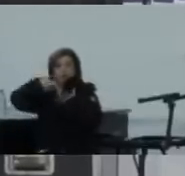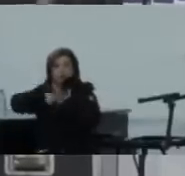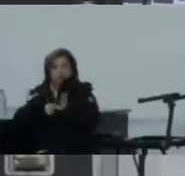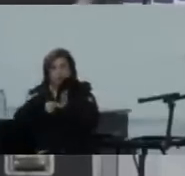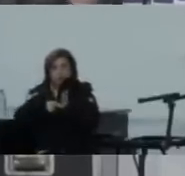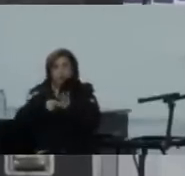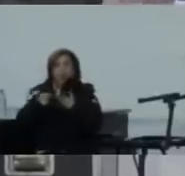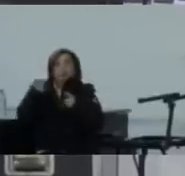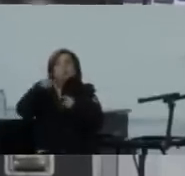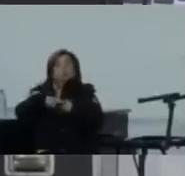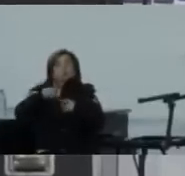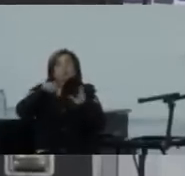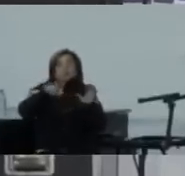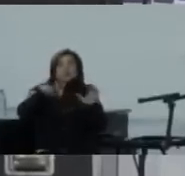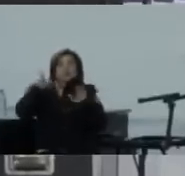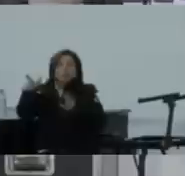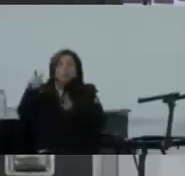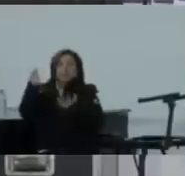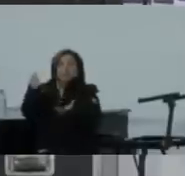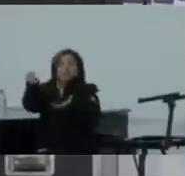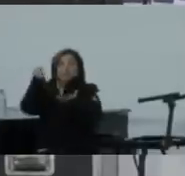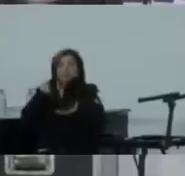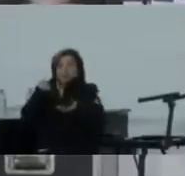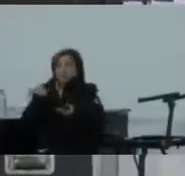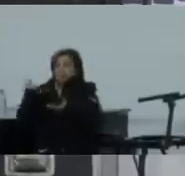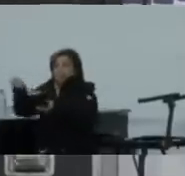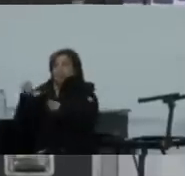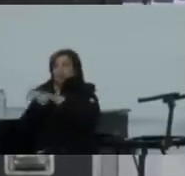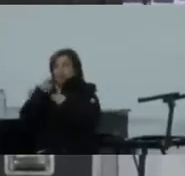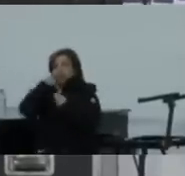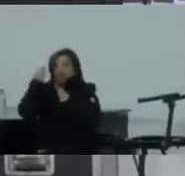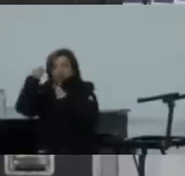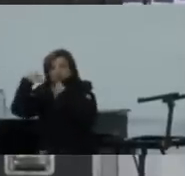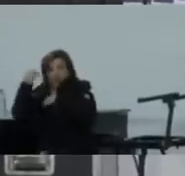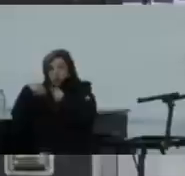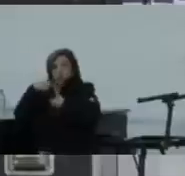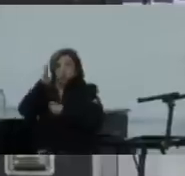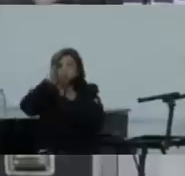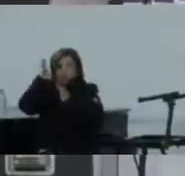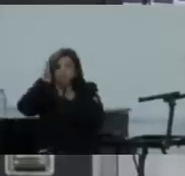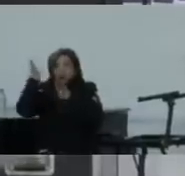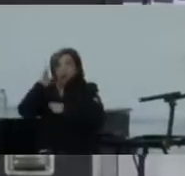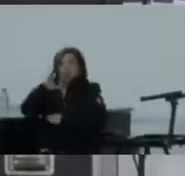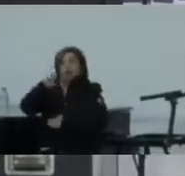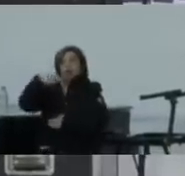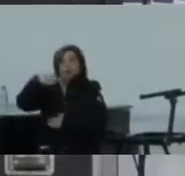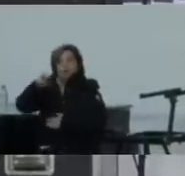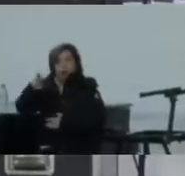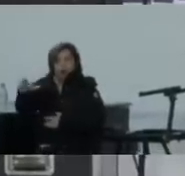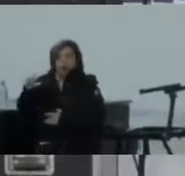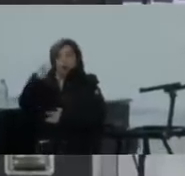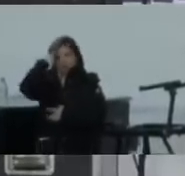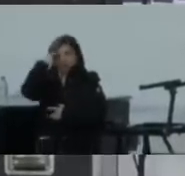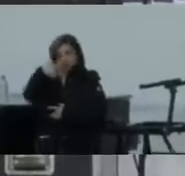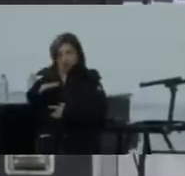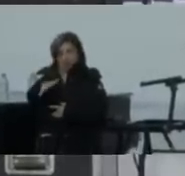in finanziamenti, metà dei quali vanno in truffe e truffette, in mafia, 'ndrangheta, camorra, lo sapete meglio di me.